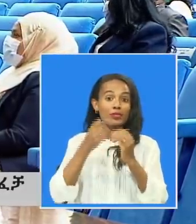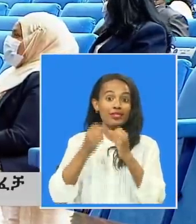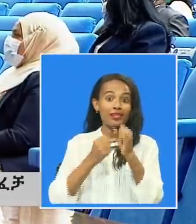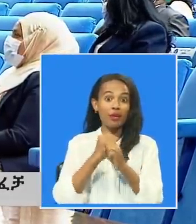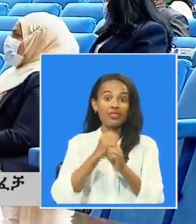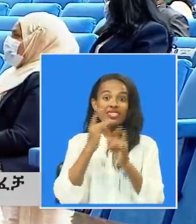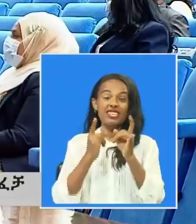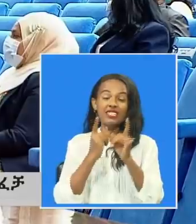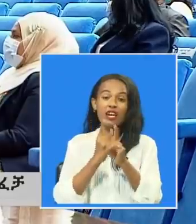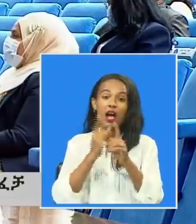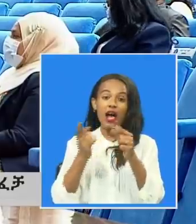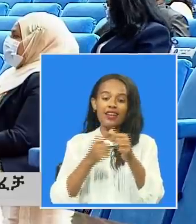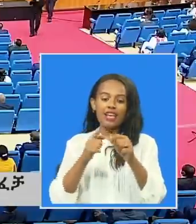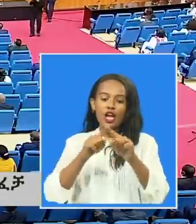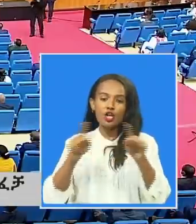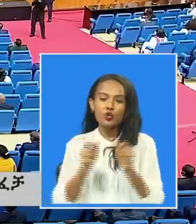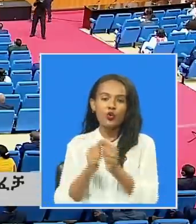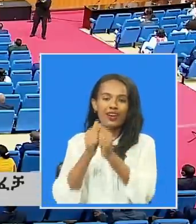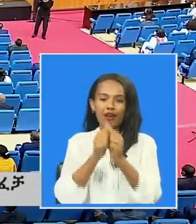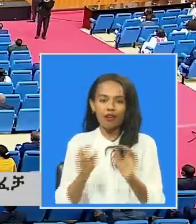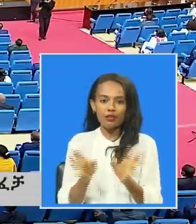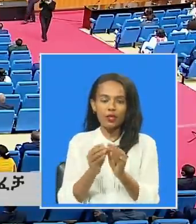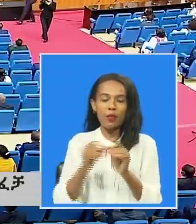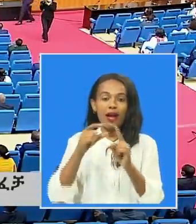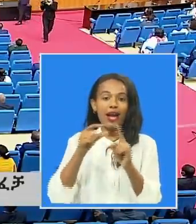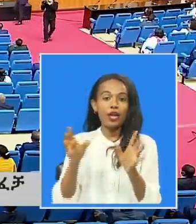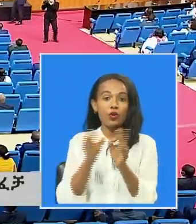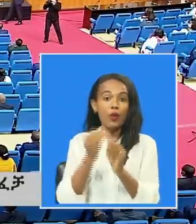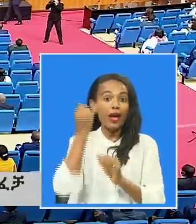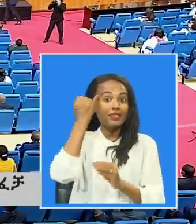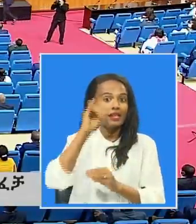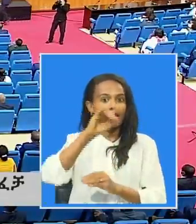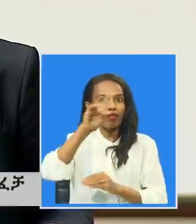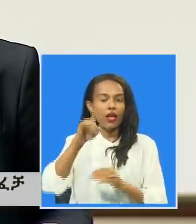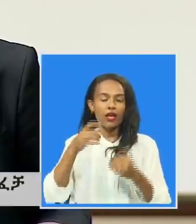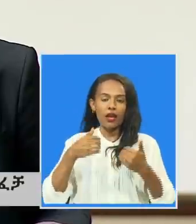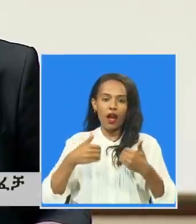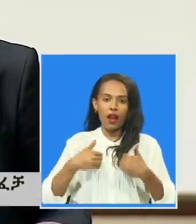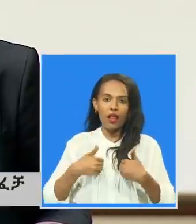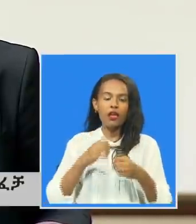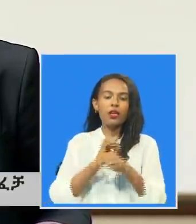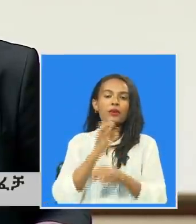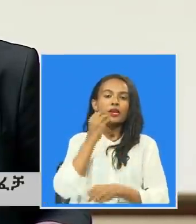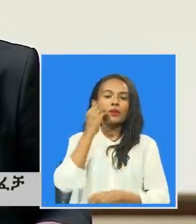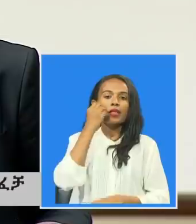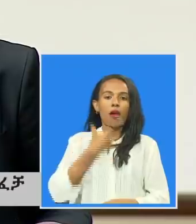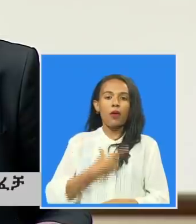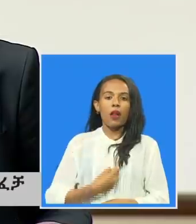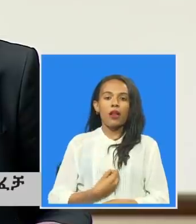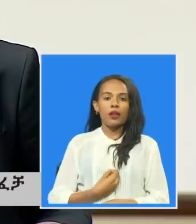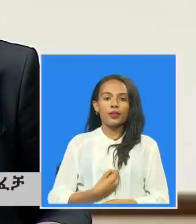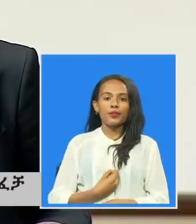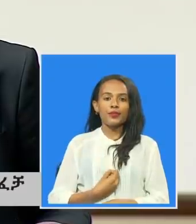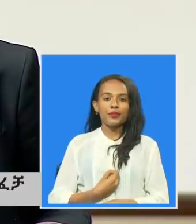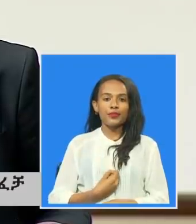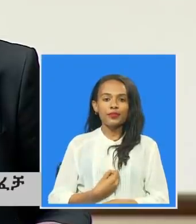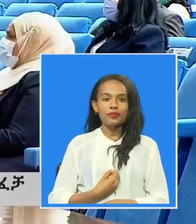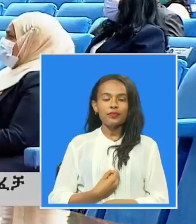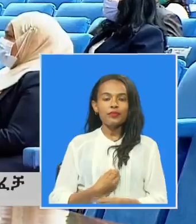የሥራ ዘመን አንደኛ ልዩ የጋራ ስብሰባ ቃለ ጉባኤ ላይ አስተያየት ጥያቄ ያለው ምክር ቤት አባል